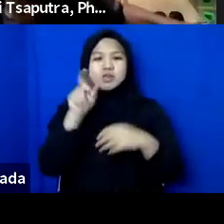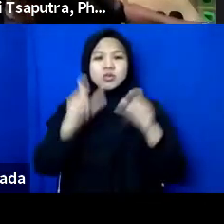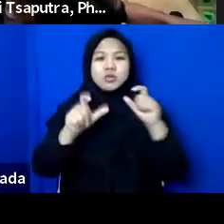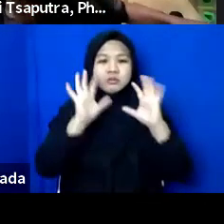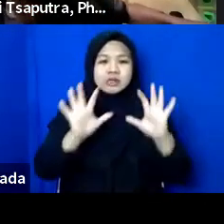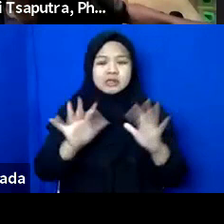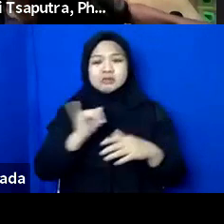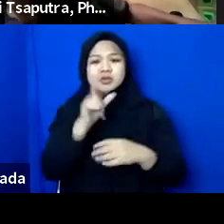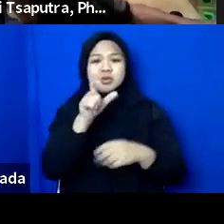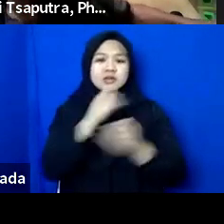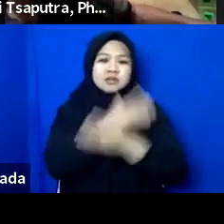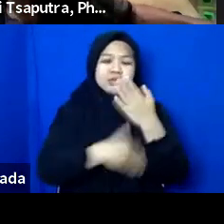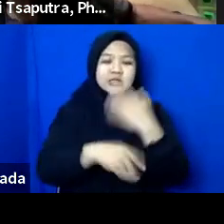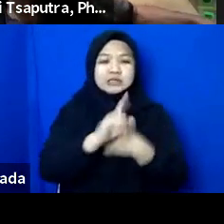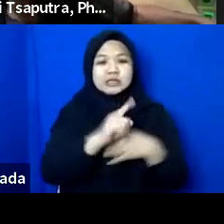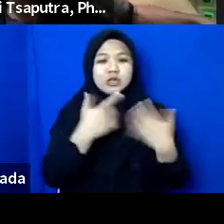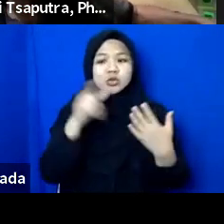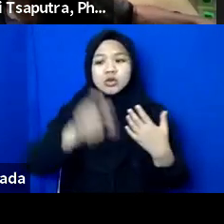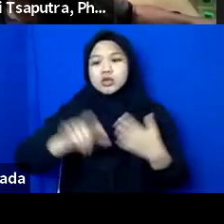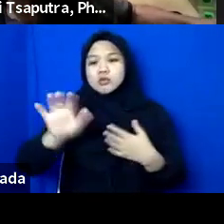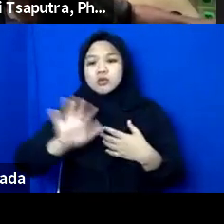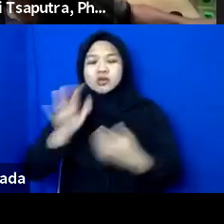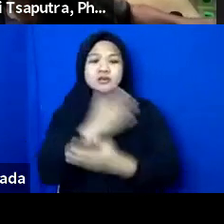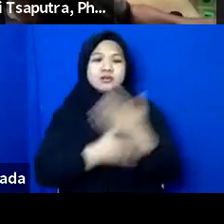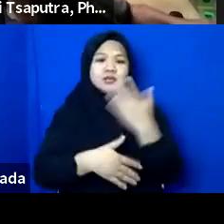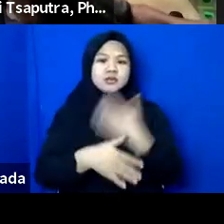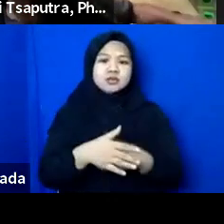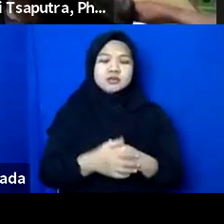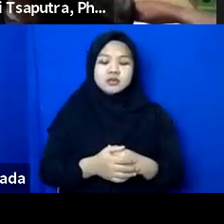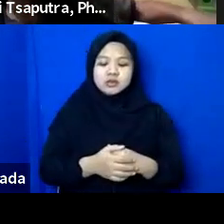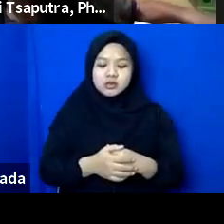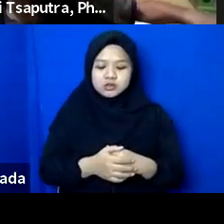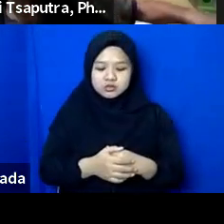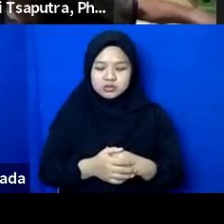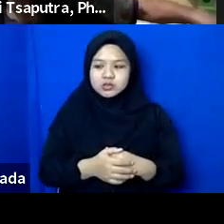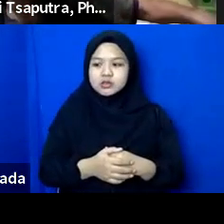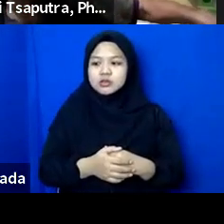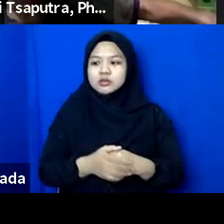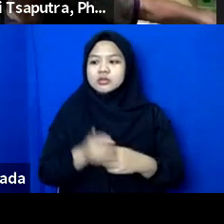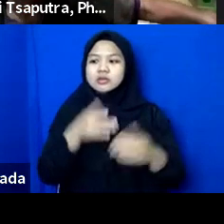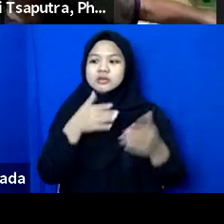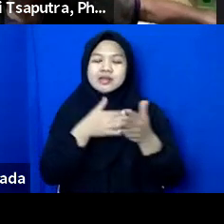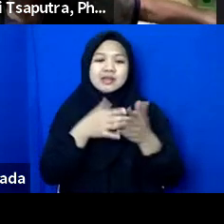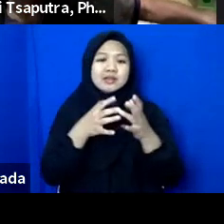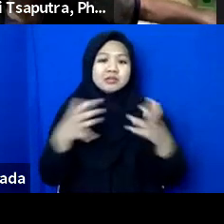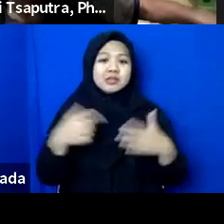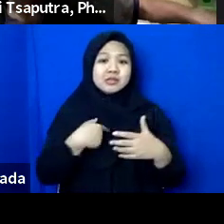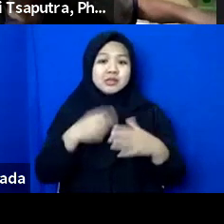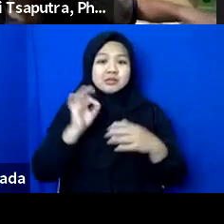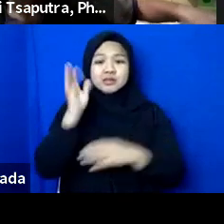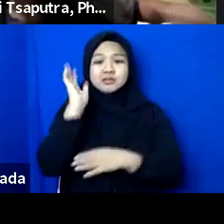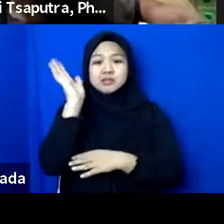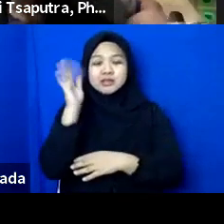Ya baik itu yang penyanyi cbt sendiri maupun yang non penyandang disabilitas Tapi ya begitu ketika tantangan terbesar saya ketika